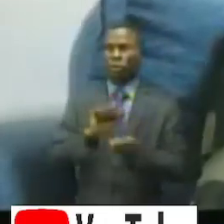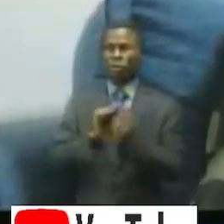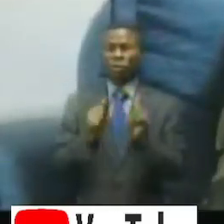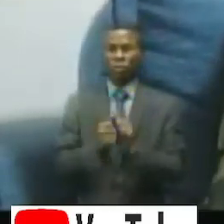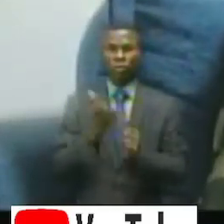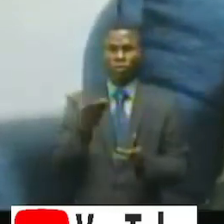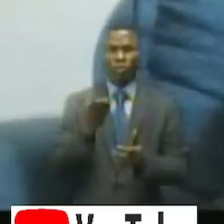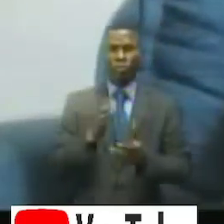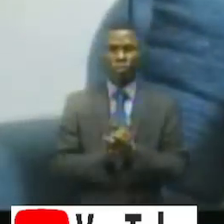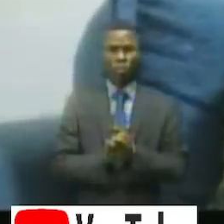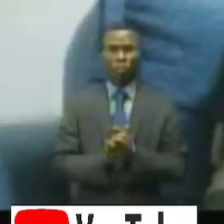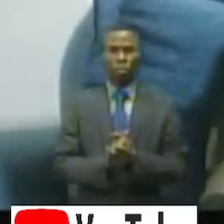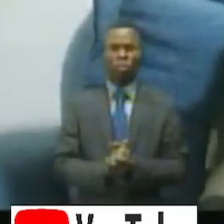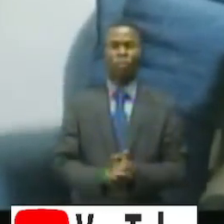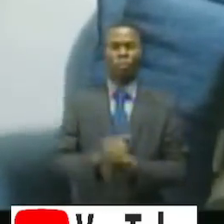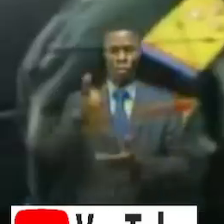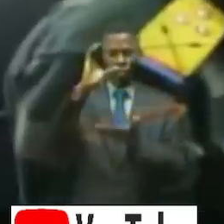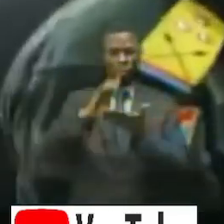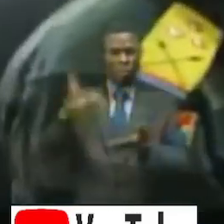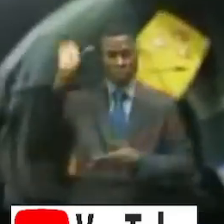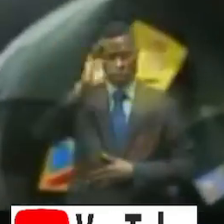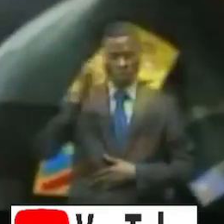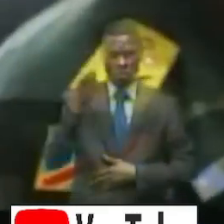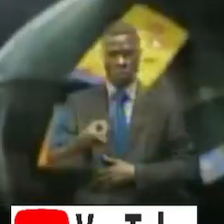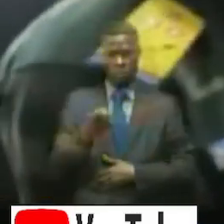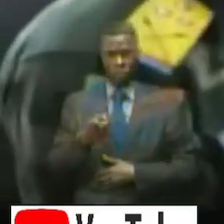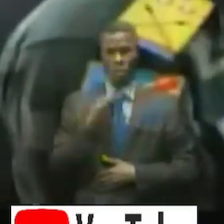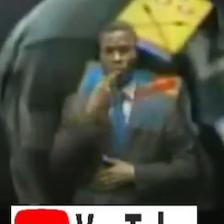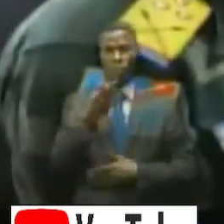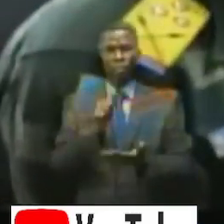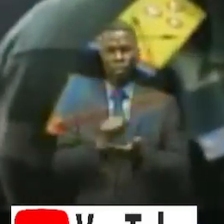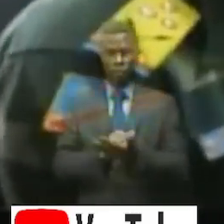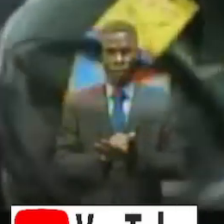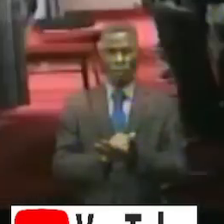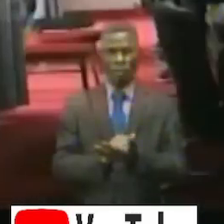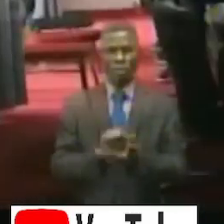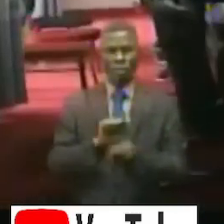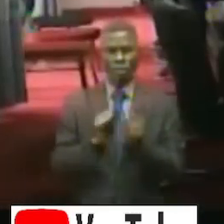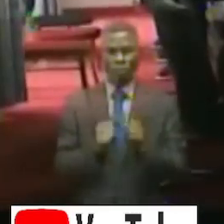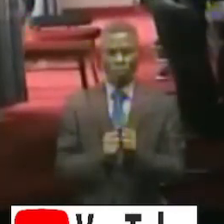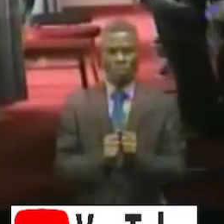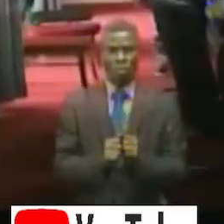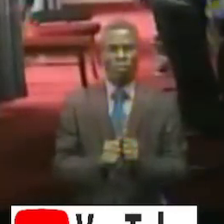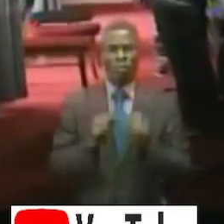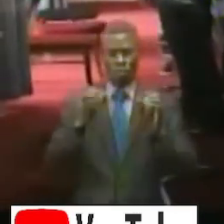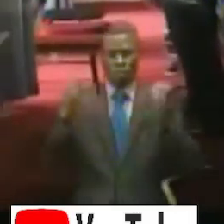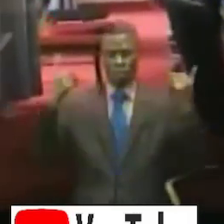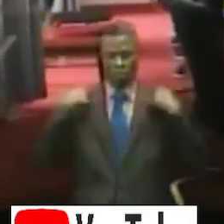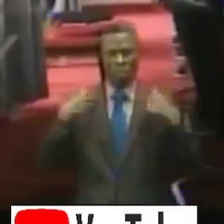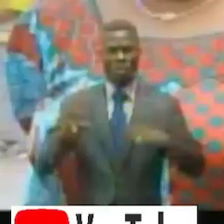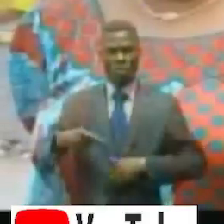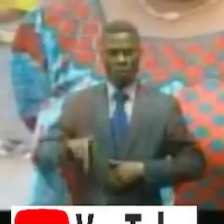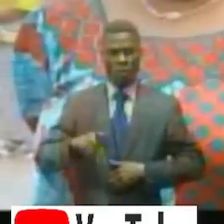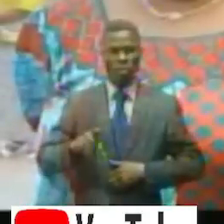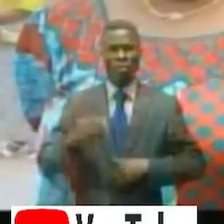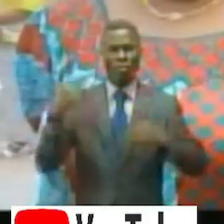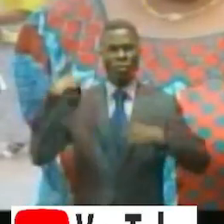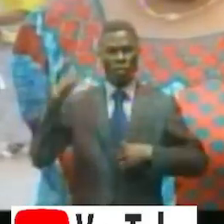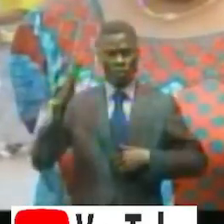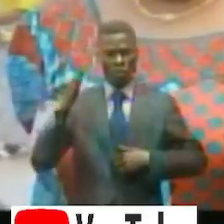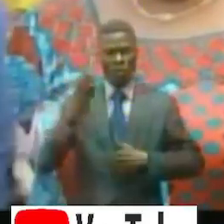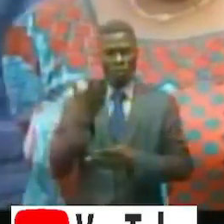le lieutenant général Luboya Nkashumadjouni, qui place la justice au premier plan dans la restauration de l'autorité de l'État. Karim